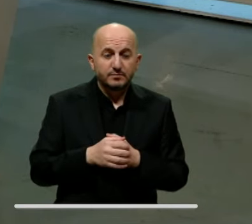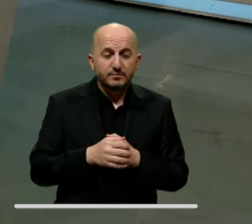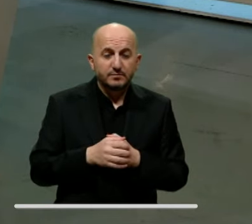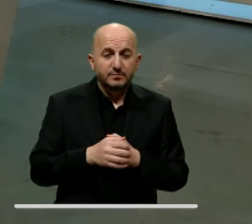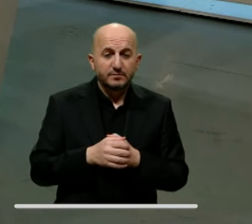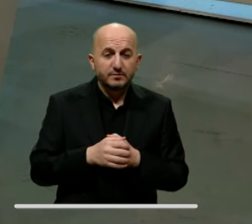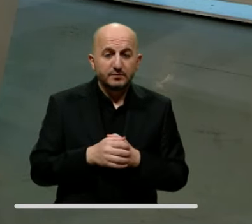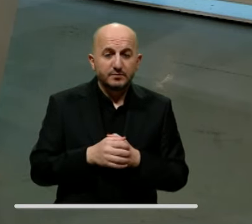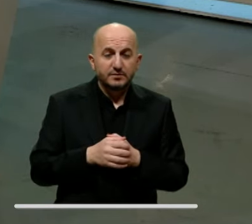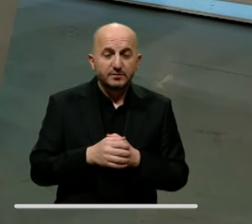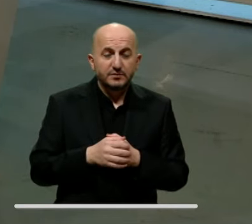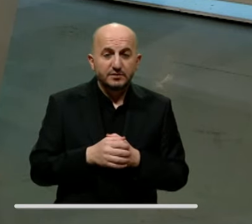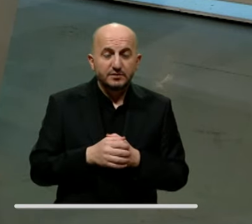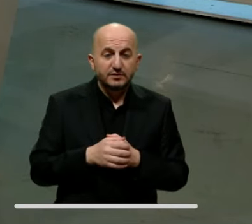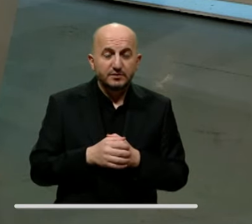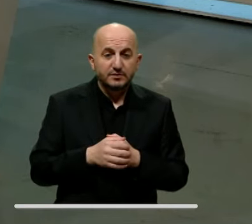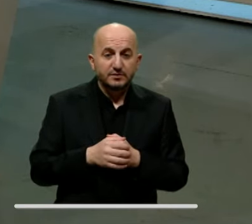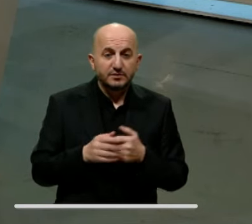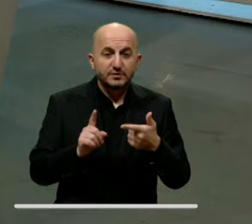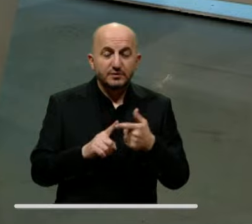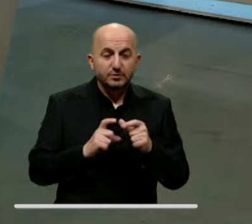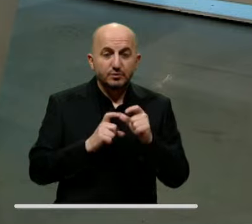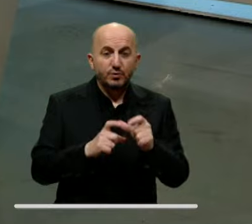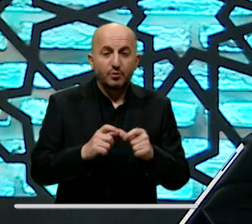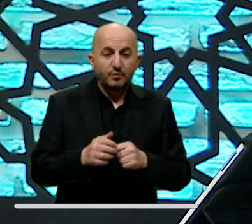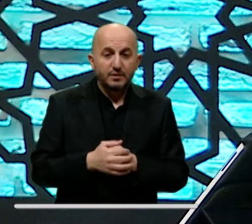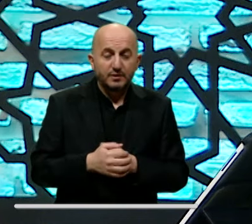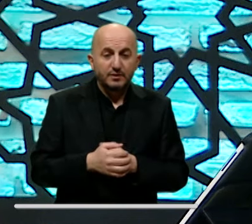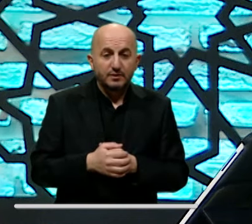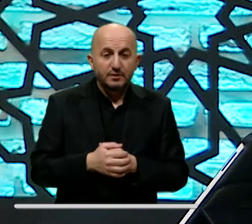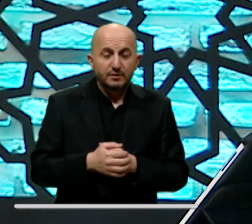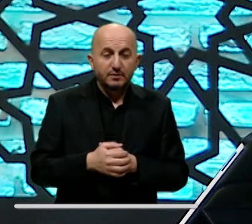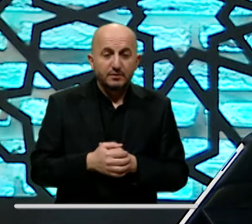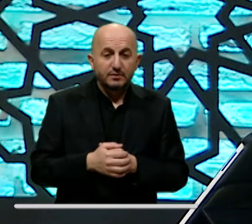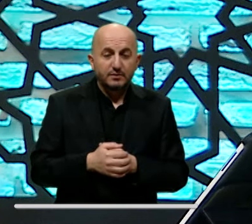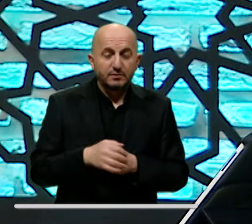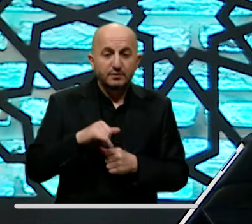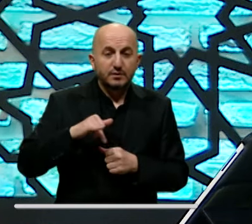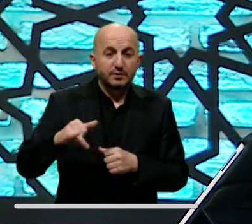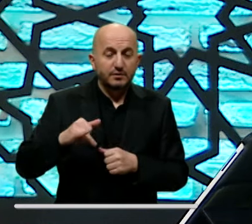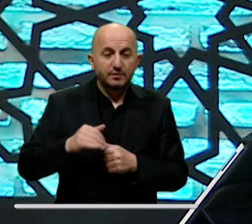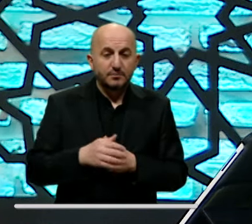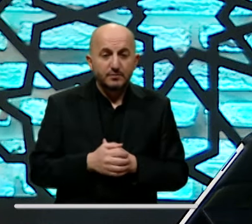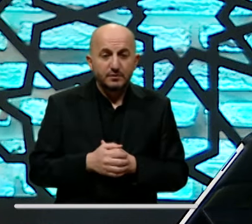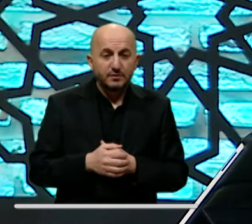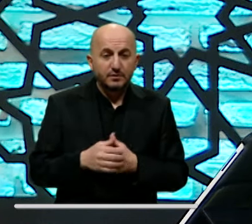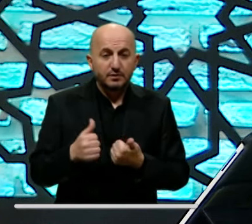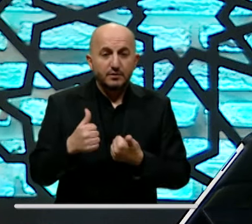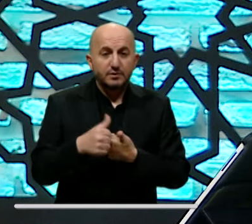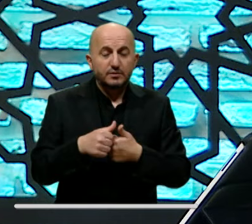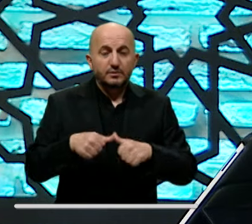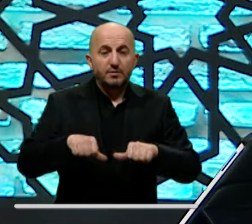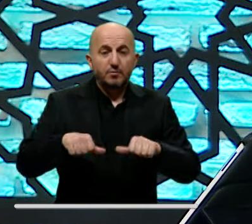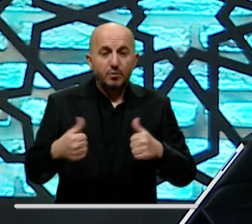tane de hocam müsaade buyurursanız Buyurun bir tane yakınım eşinden